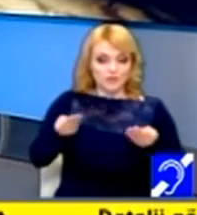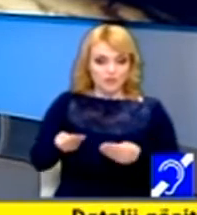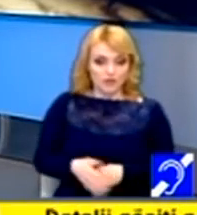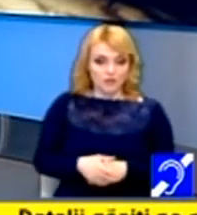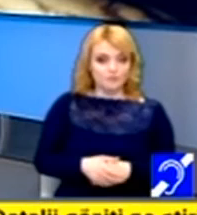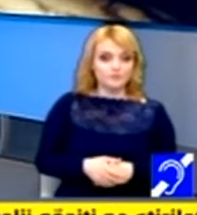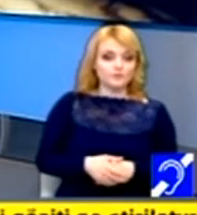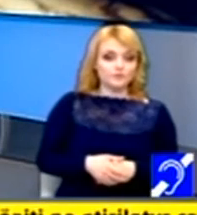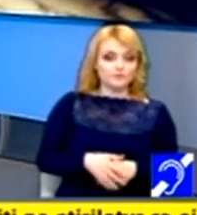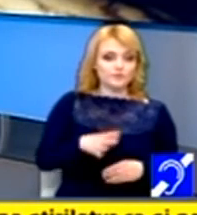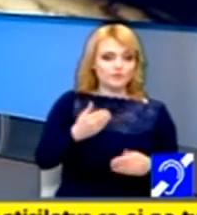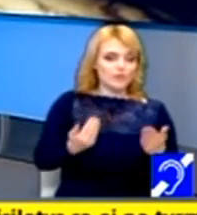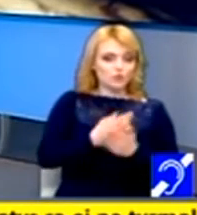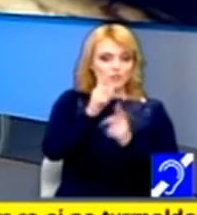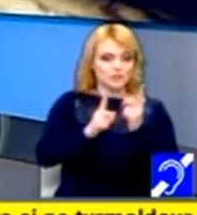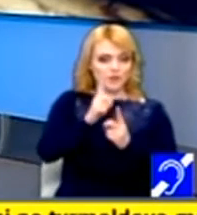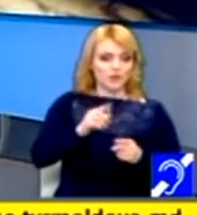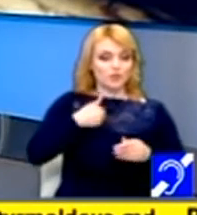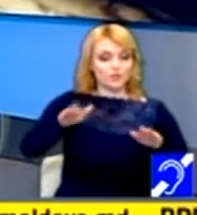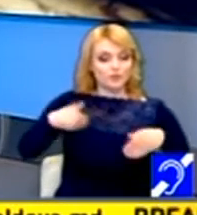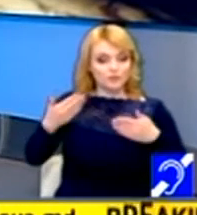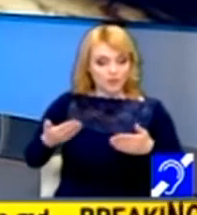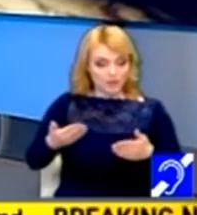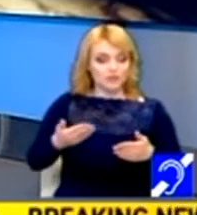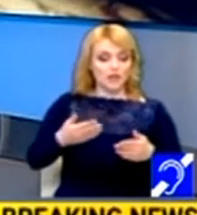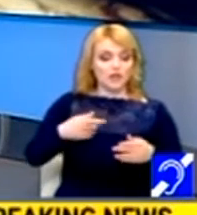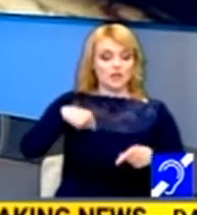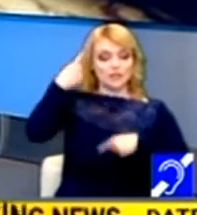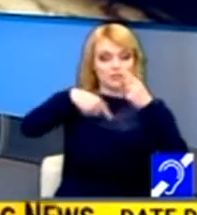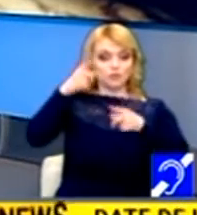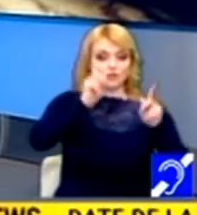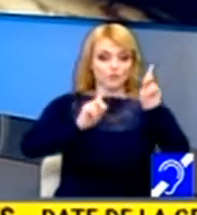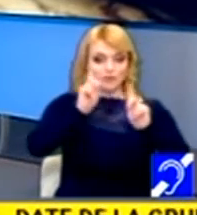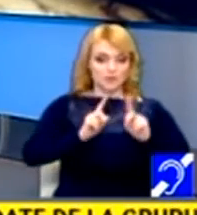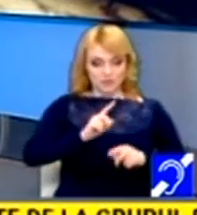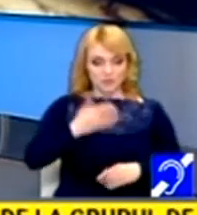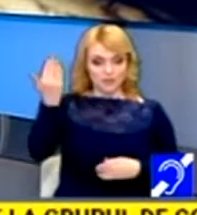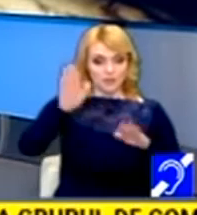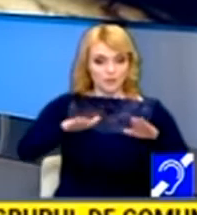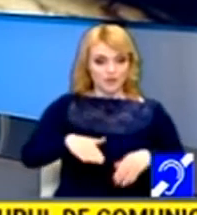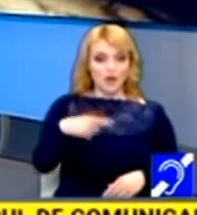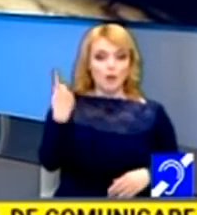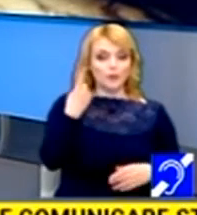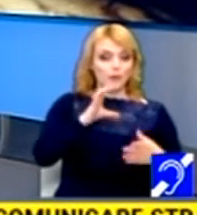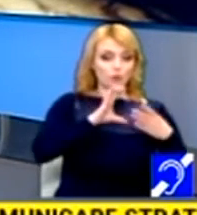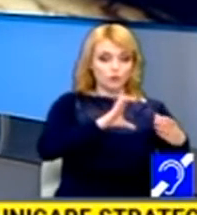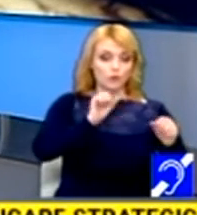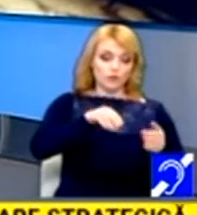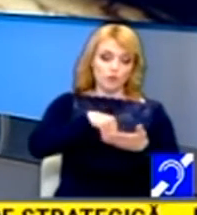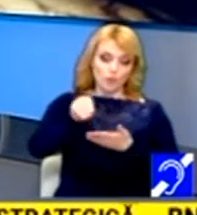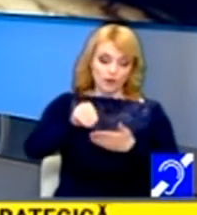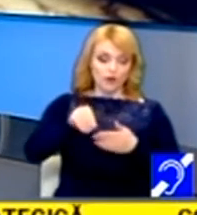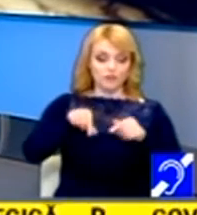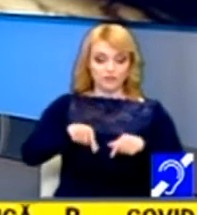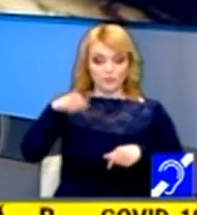un nou concept în transportul public și urmează a fi propus pentru dezbatere în următoarea ședință a Consiliului Local. Primele autobuze ar putea fi cumpărate